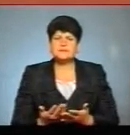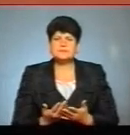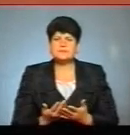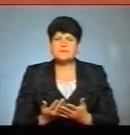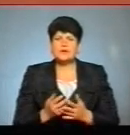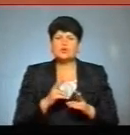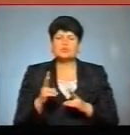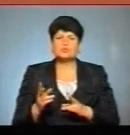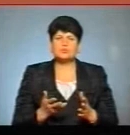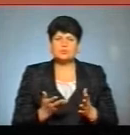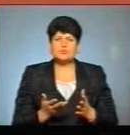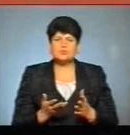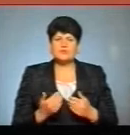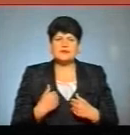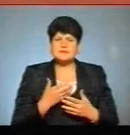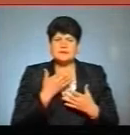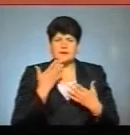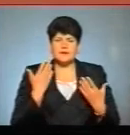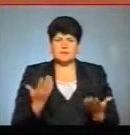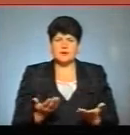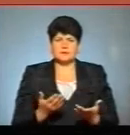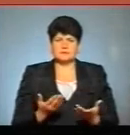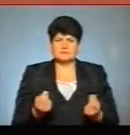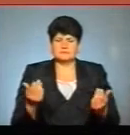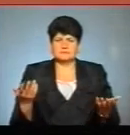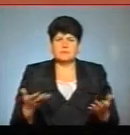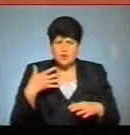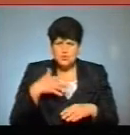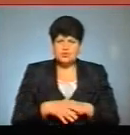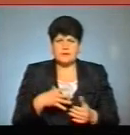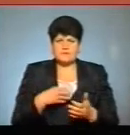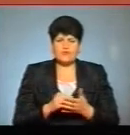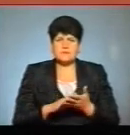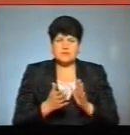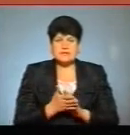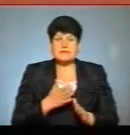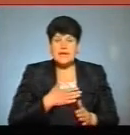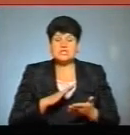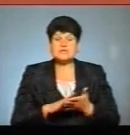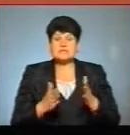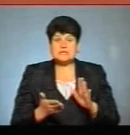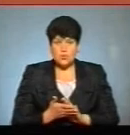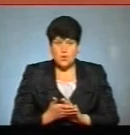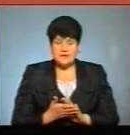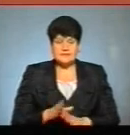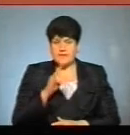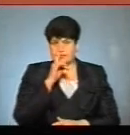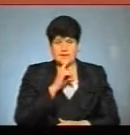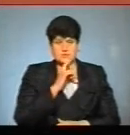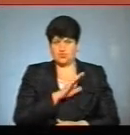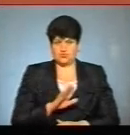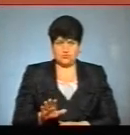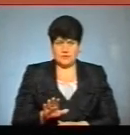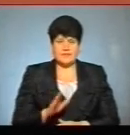ж не маємо там хрустального шара чи там чогось. Ми розуміємо свою ситуацію. Наша ситуація незрозуміла, вона